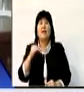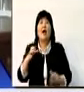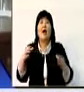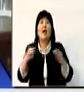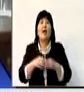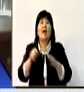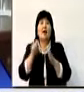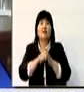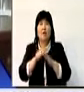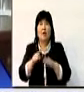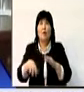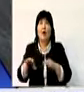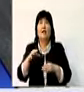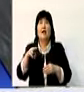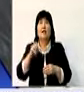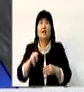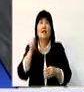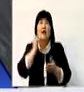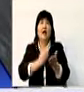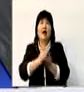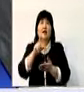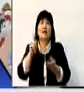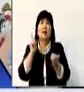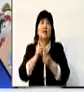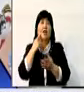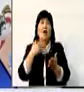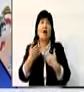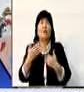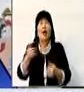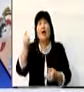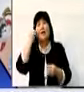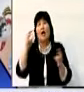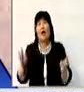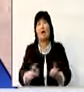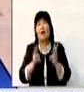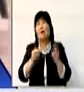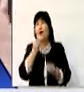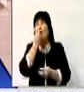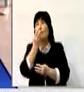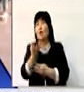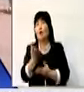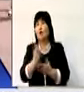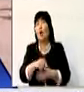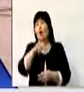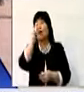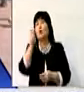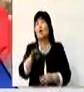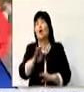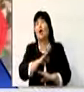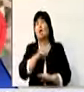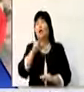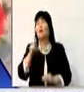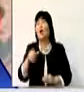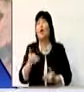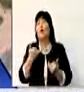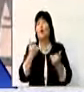сапар барысында аймақтағы тыл ардагерлерімен жүздесіп пікір алмасты. Тағзым алаңындағы мәңгілік алауға гүл шоқтарын қойып, соғыста қаза тапқан жауынгерлердің